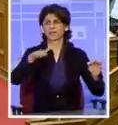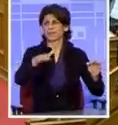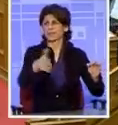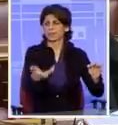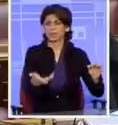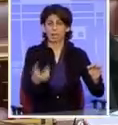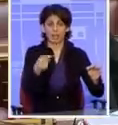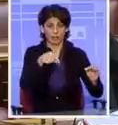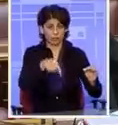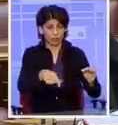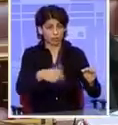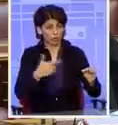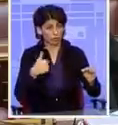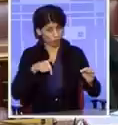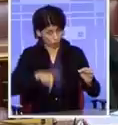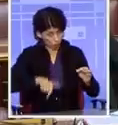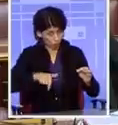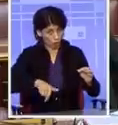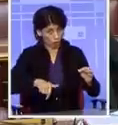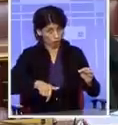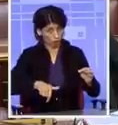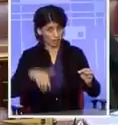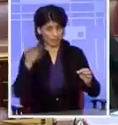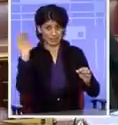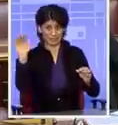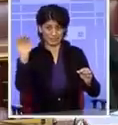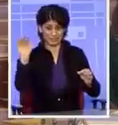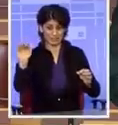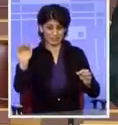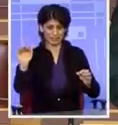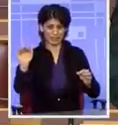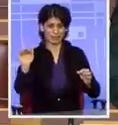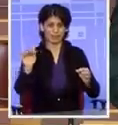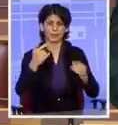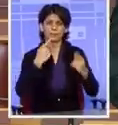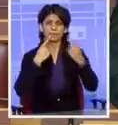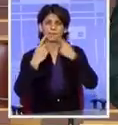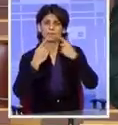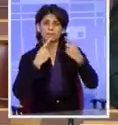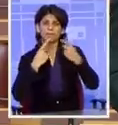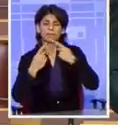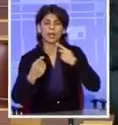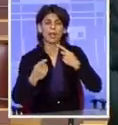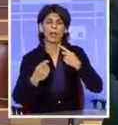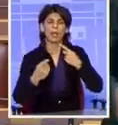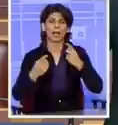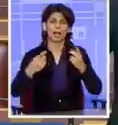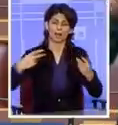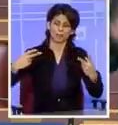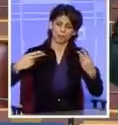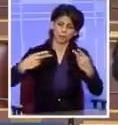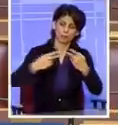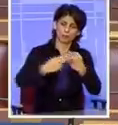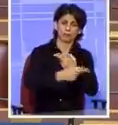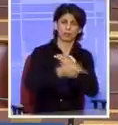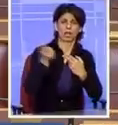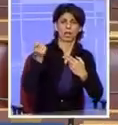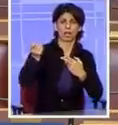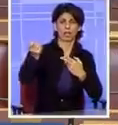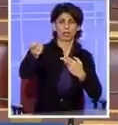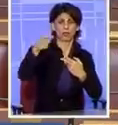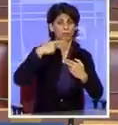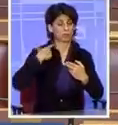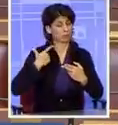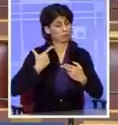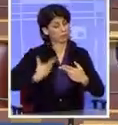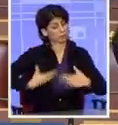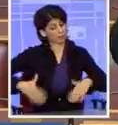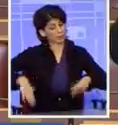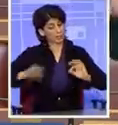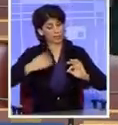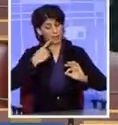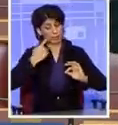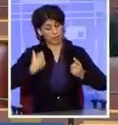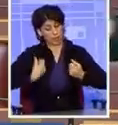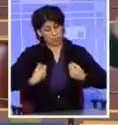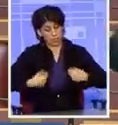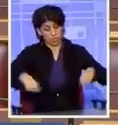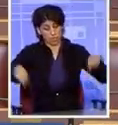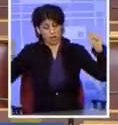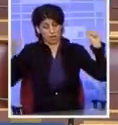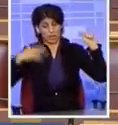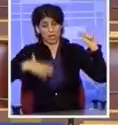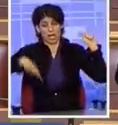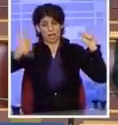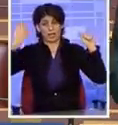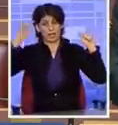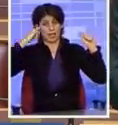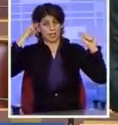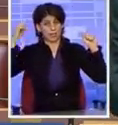μία αναδιάρθρωση χρέους με την οποία διαφωνήσατε κάθετα και με την αρχική ιδέα, αλλά και με την εξειδίκευση